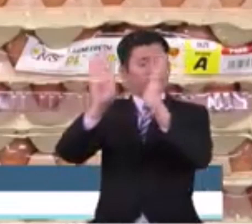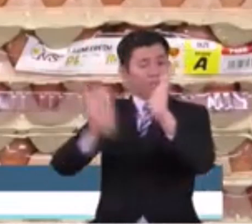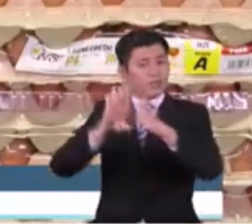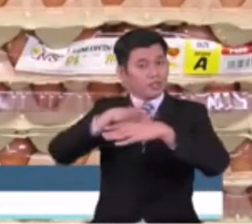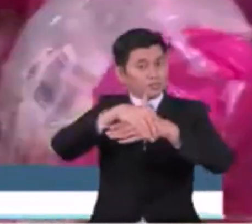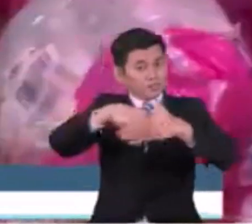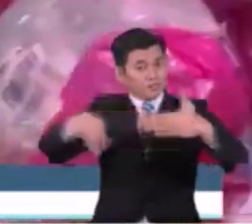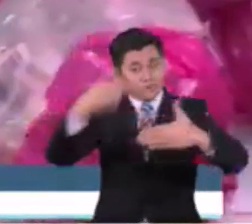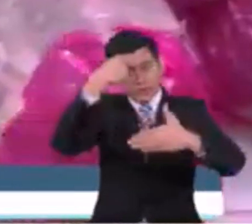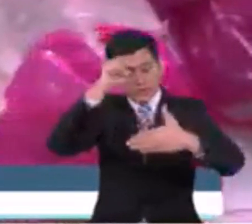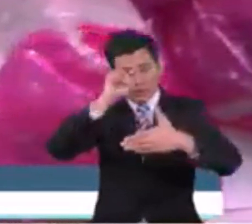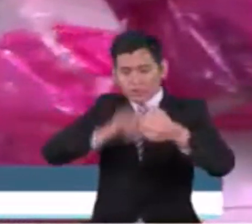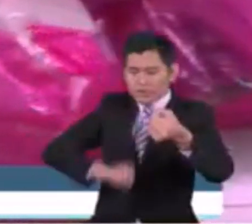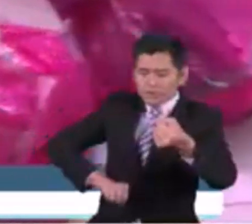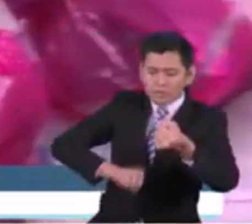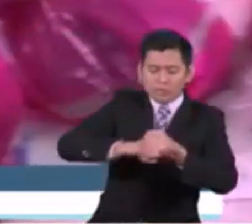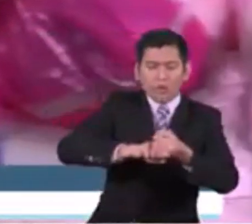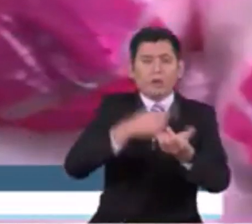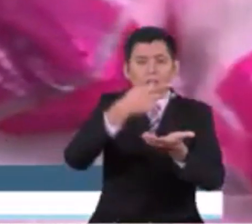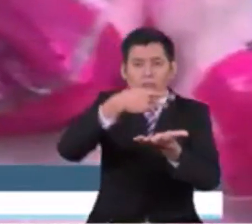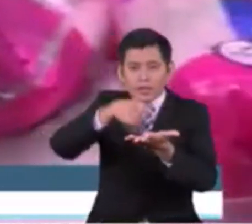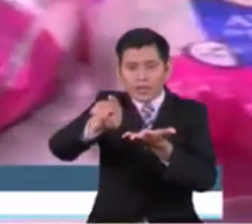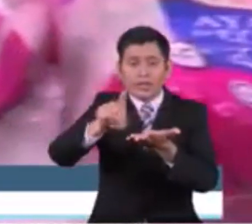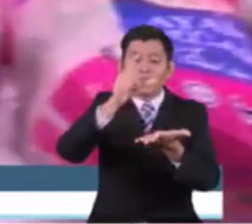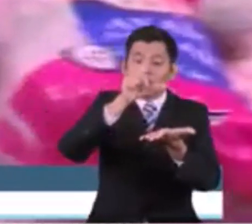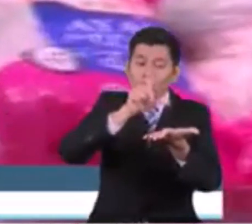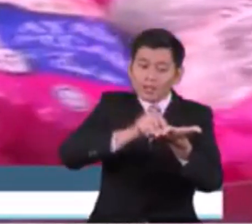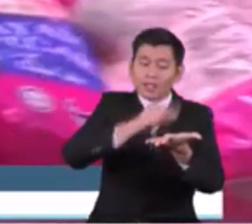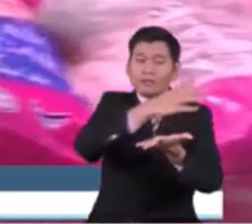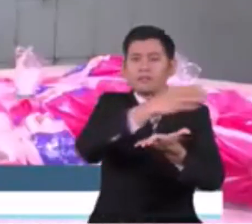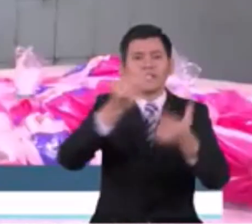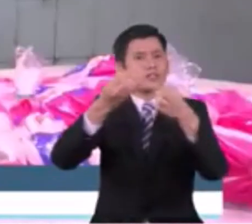RM3.7 bilion bagi menampung kos ayam dan telur.